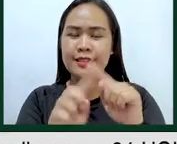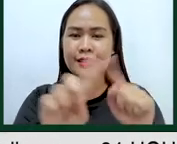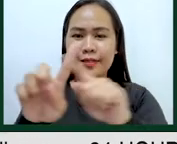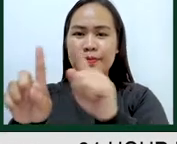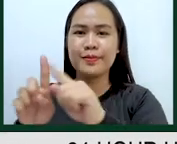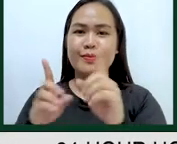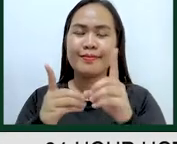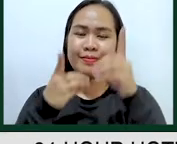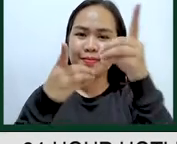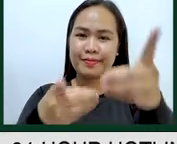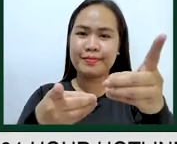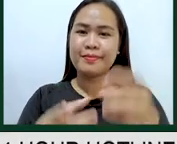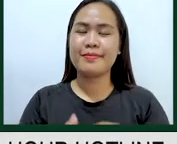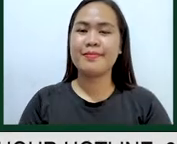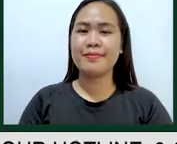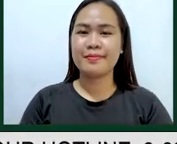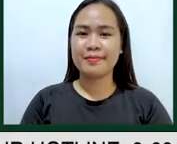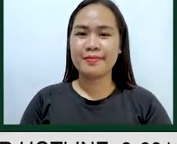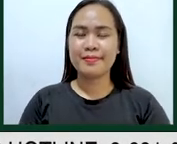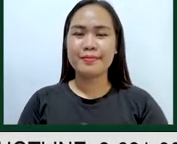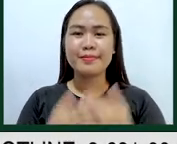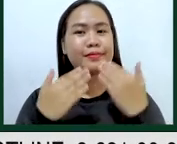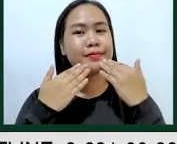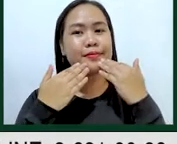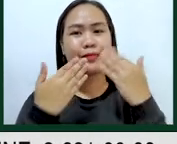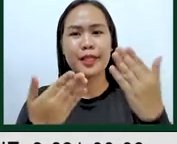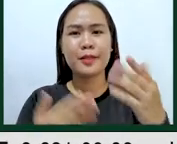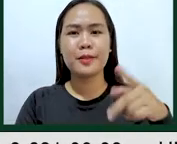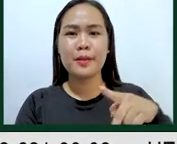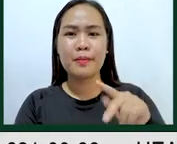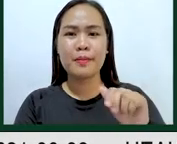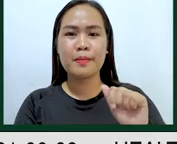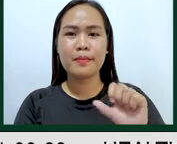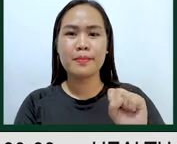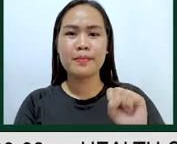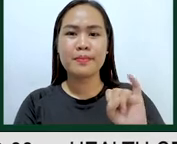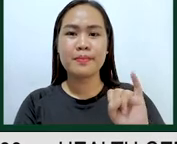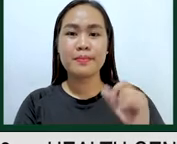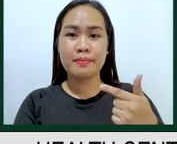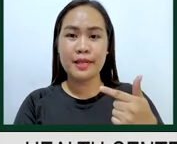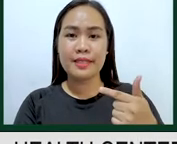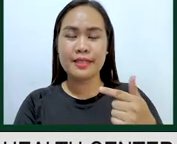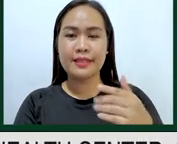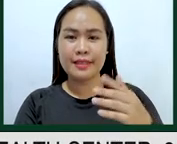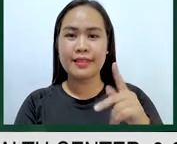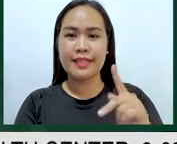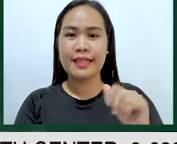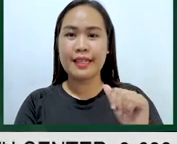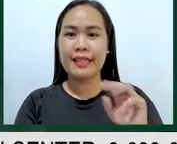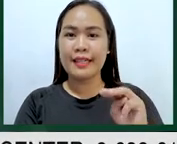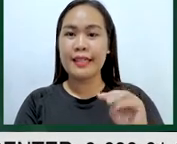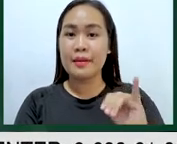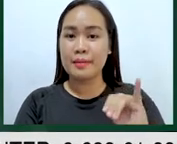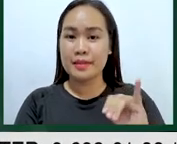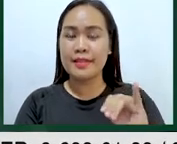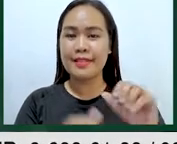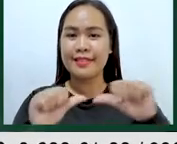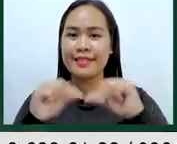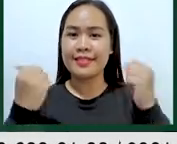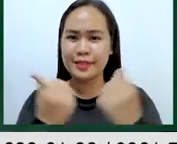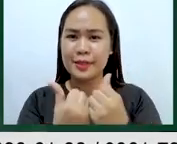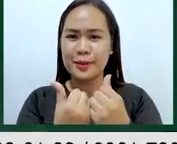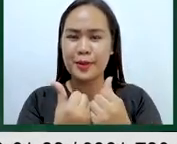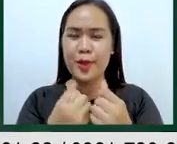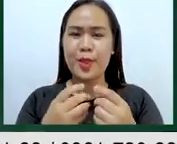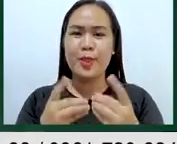at again, nagtitiwala po kayo sa ating barangay para po maibahagi itong mga donasyon po na